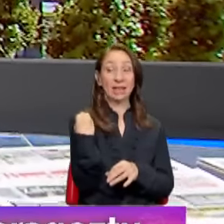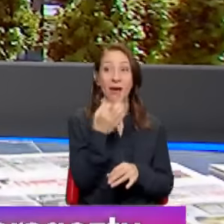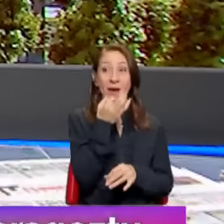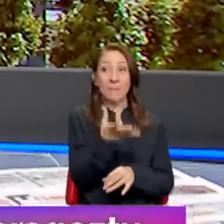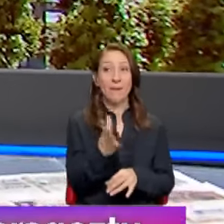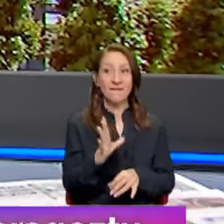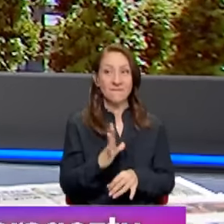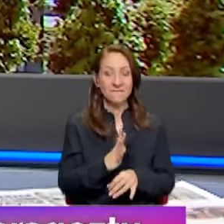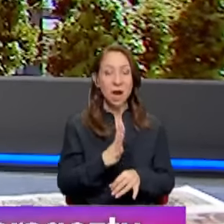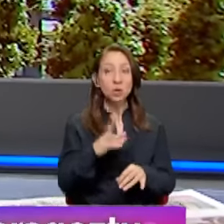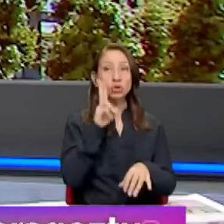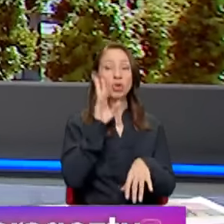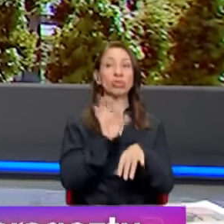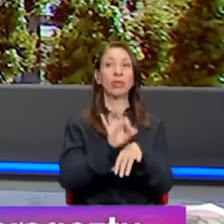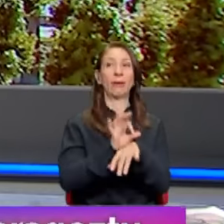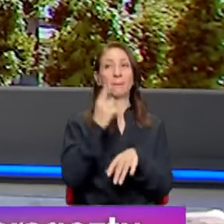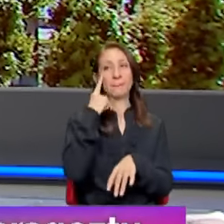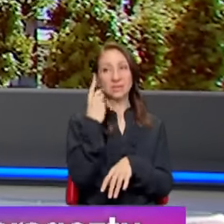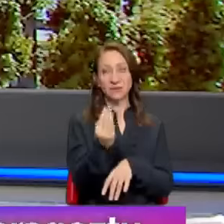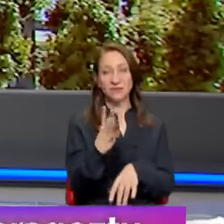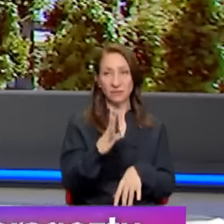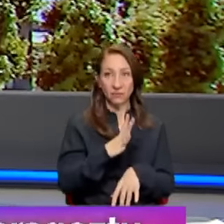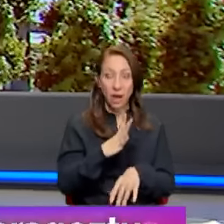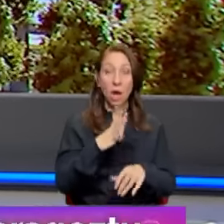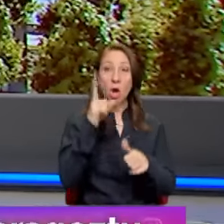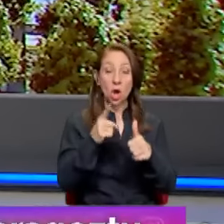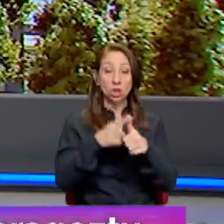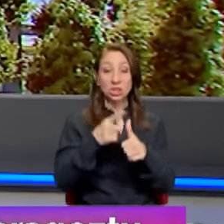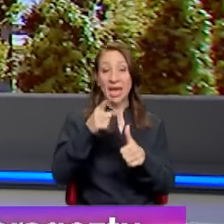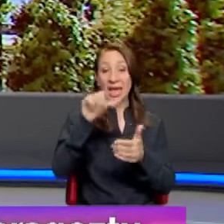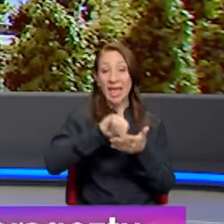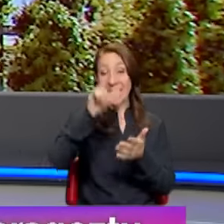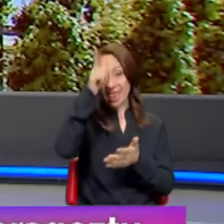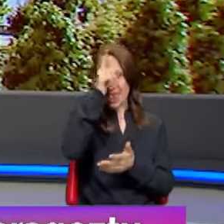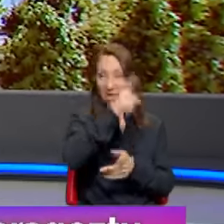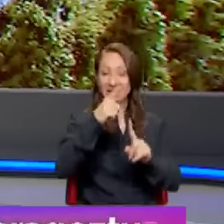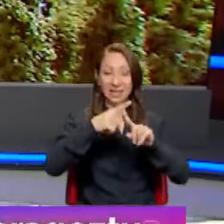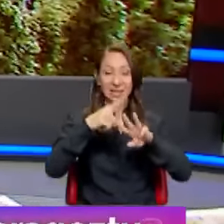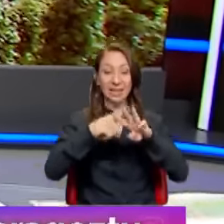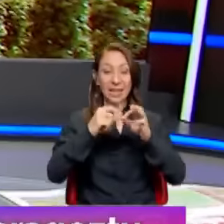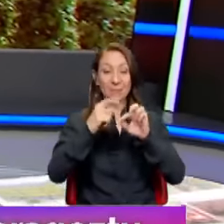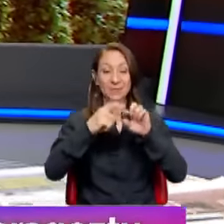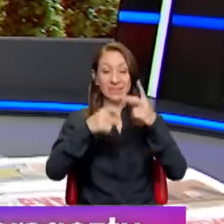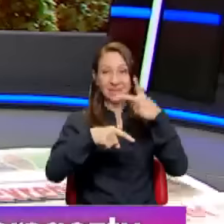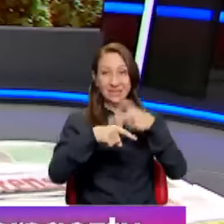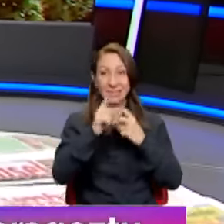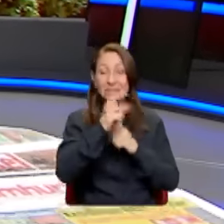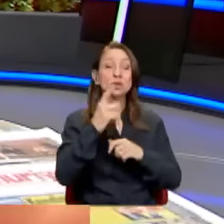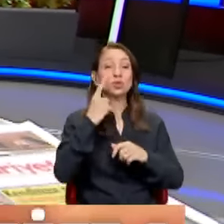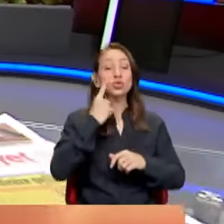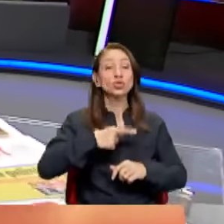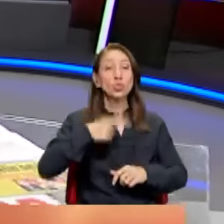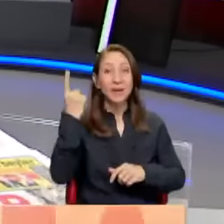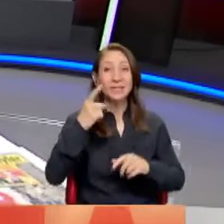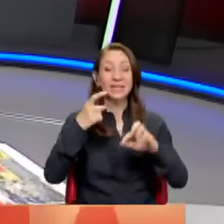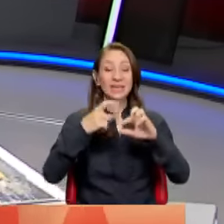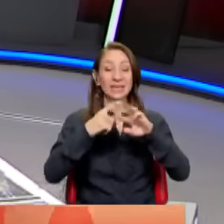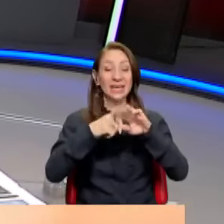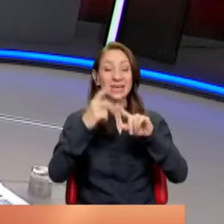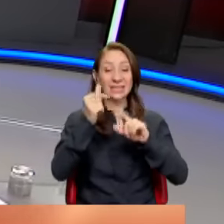haber ve son dakika bilgisiyle ekranların dayız önce İran'a gidelim tebriz'e gidelim tebriz'de Cumhurbaşkanı